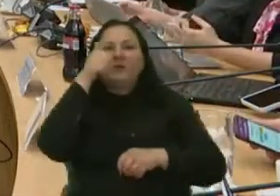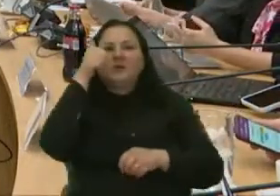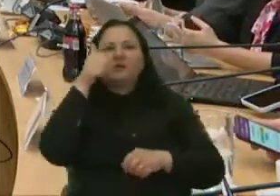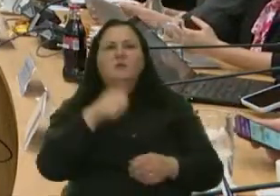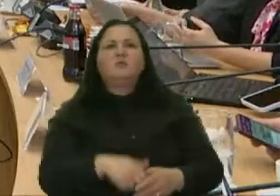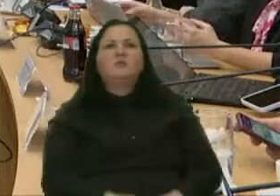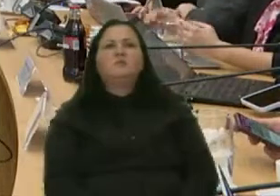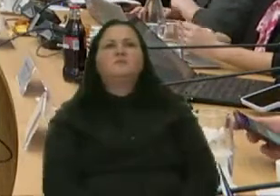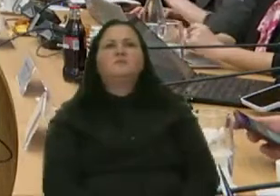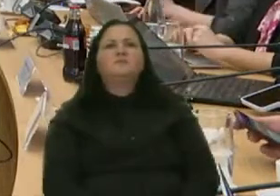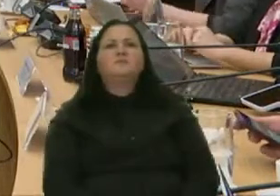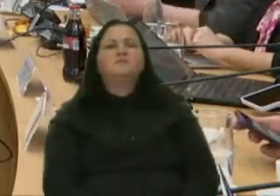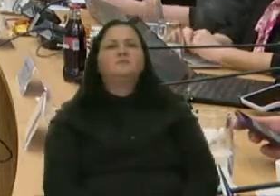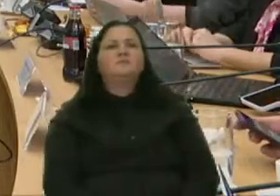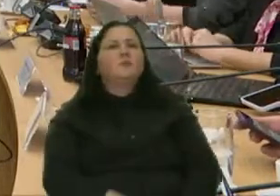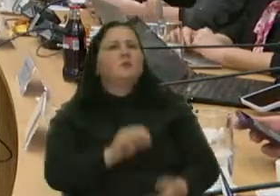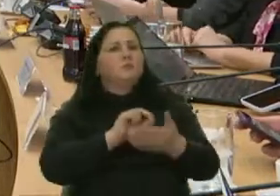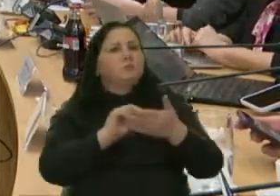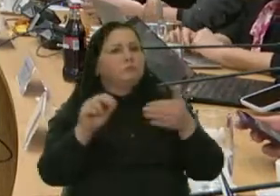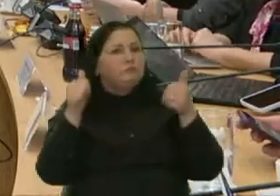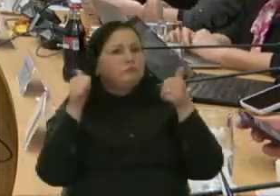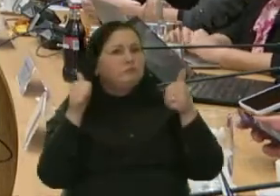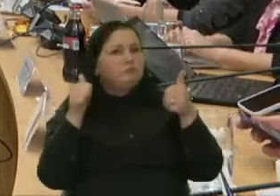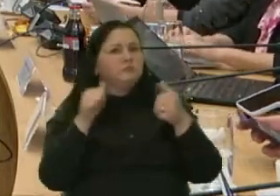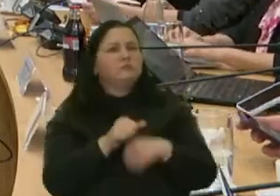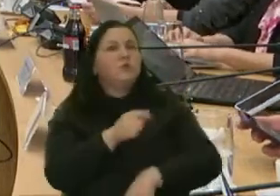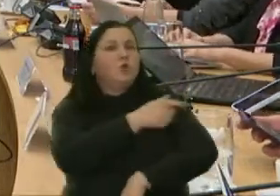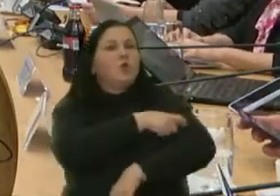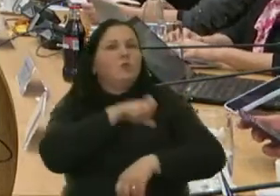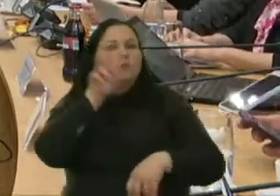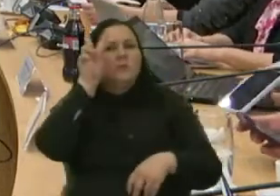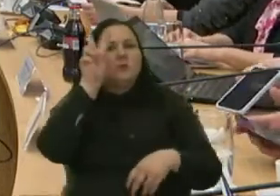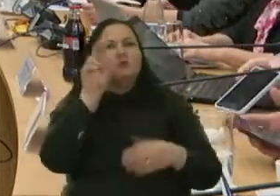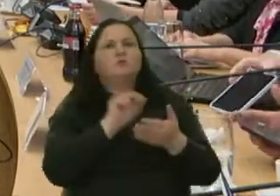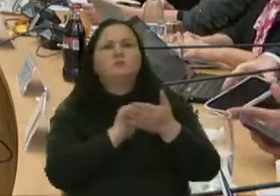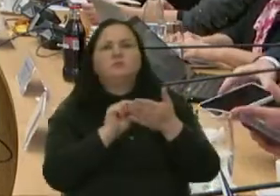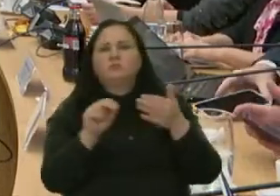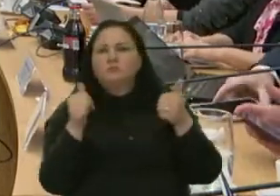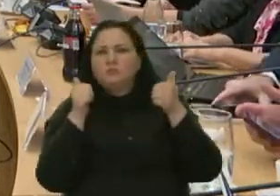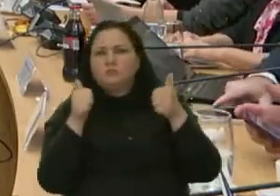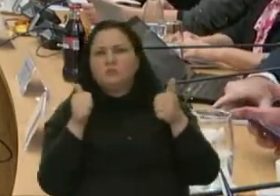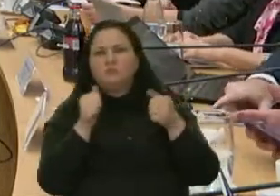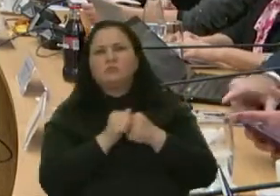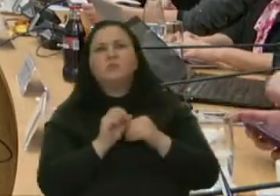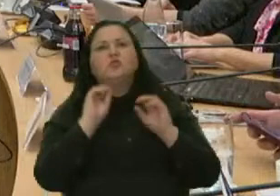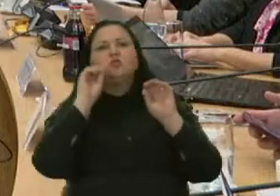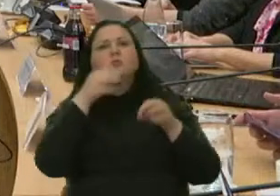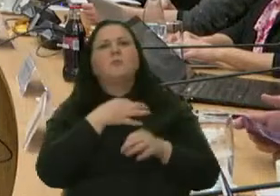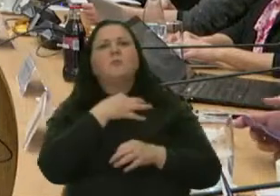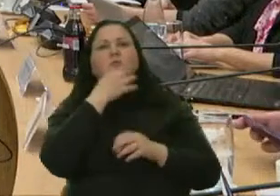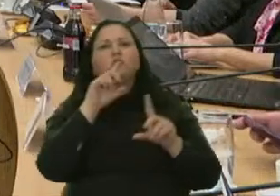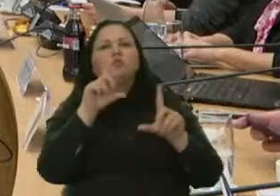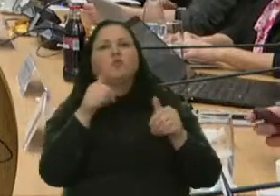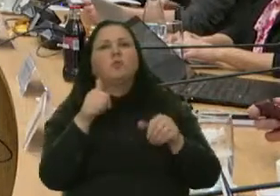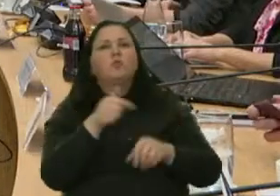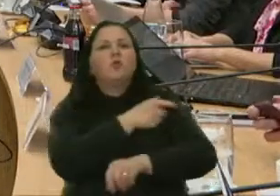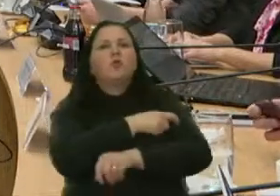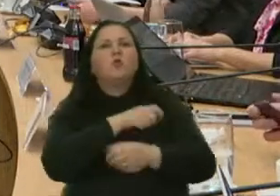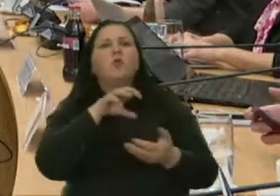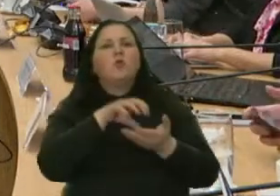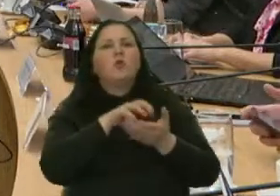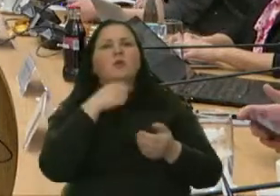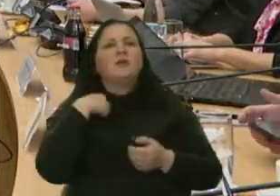1 Comisia de buget aviz favorabil Comisia do Comisia juridică aviz favorabil și l propune pe domnul consilier local